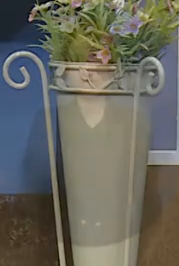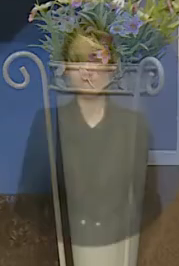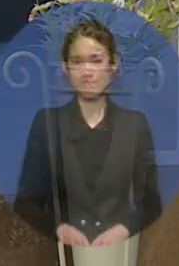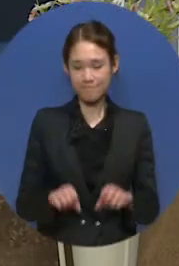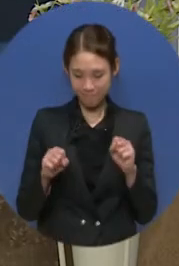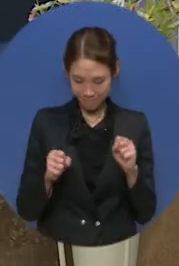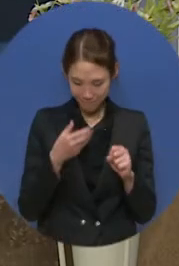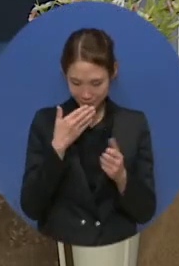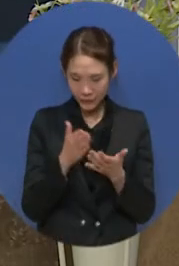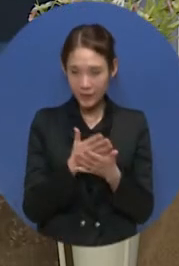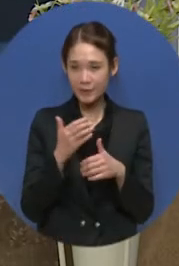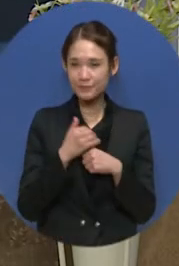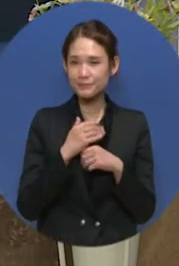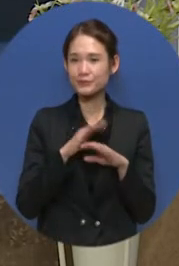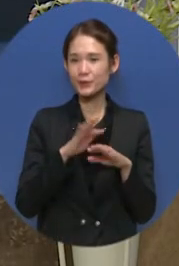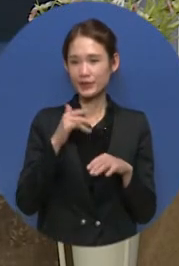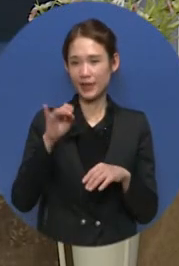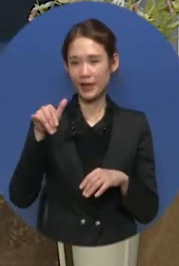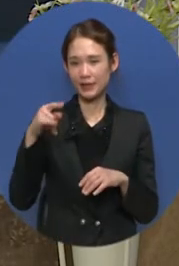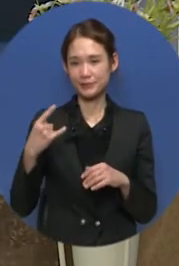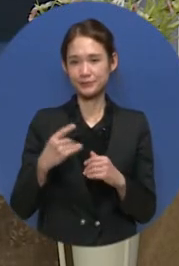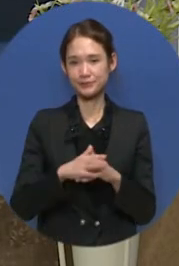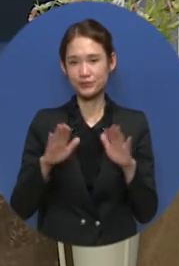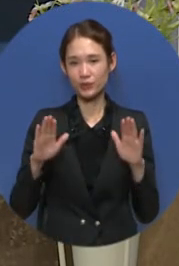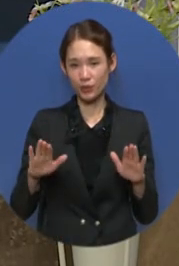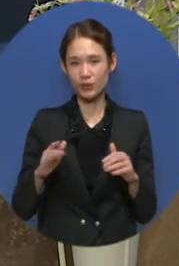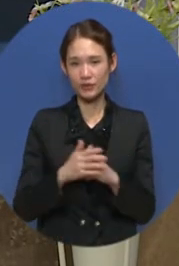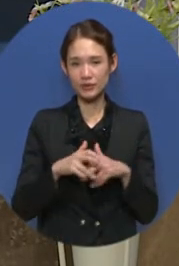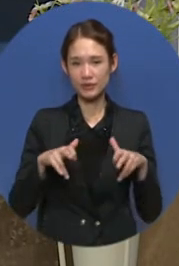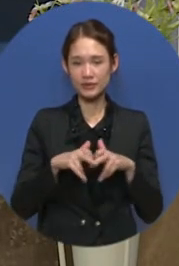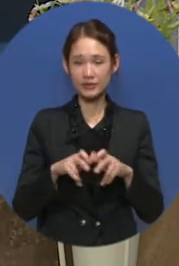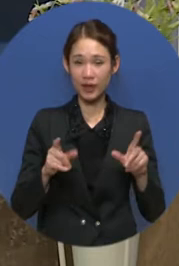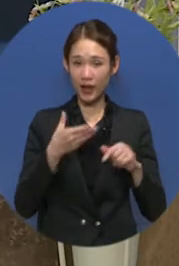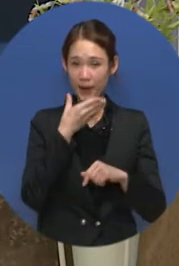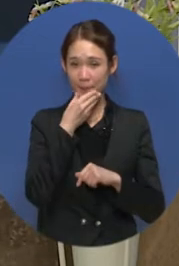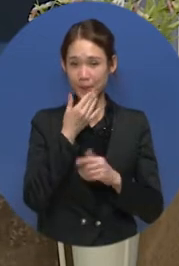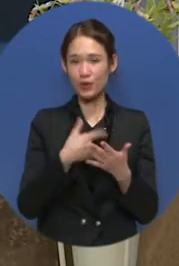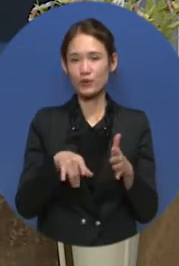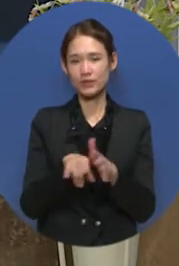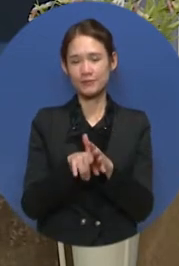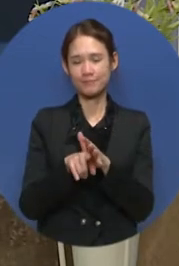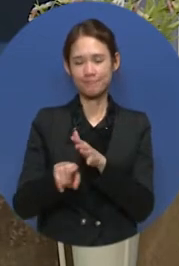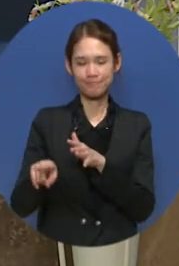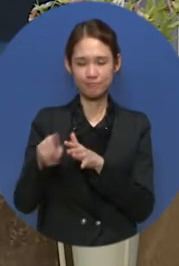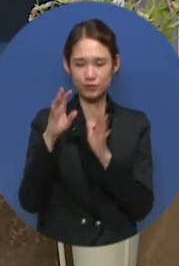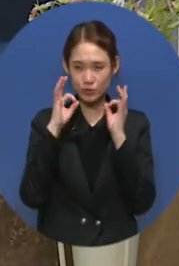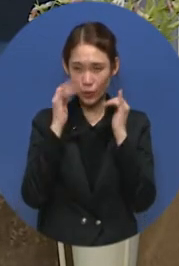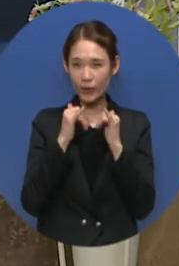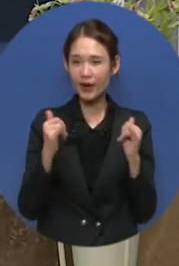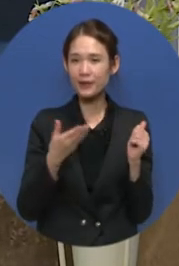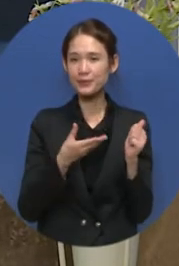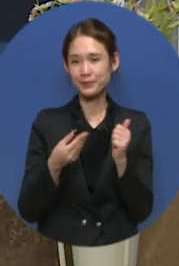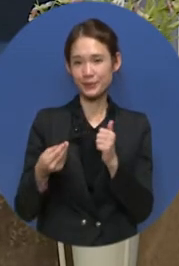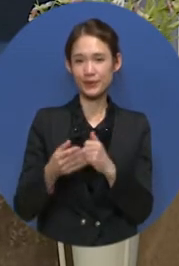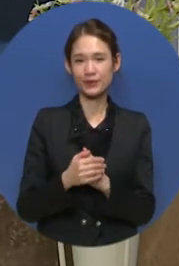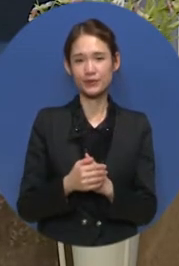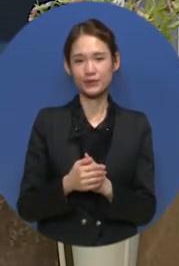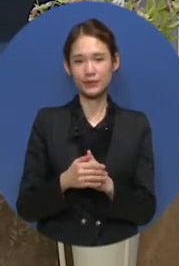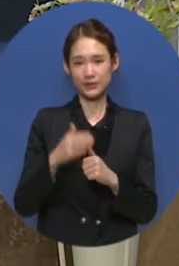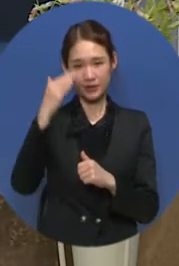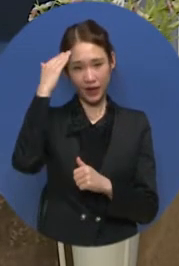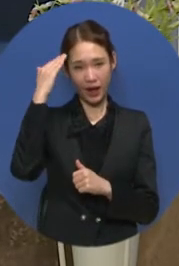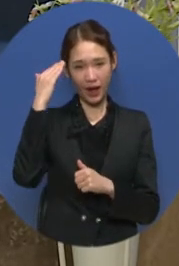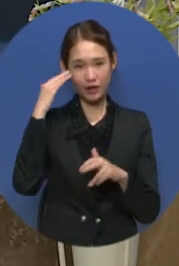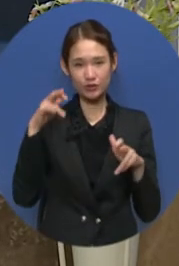안녕하세요. 행복 나눔 지킴이의 손자희입니다. 오늘은 장애인들의 행복을 위해 앞장서서 노력하는 분을 모셨습니다.